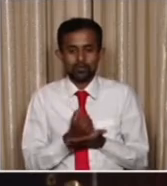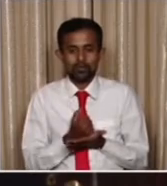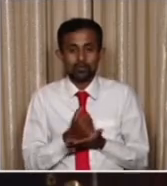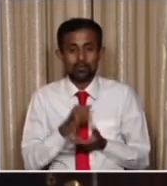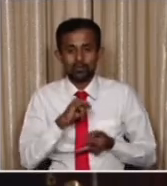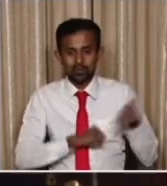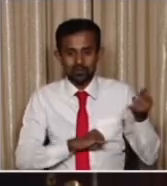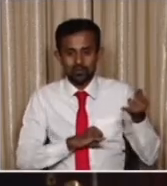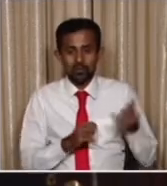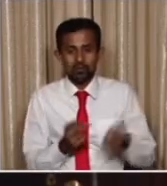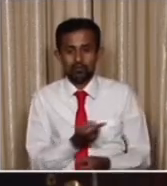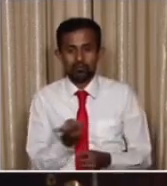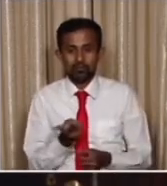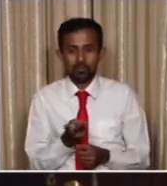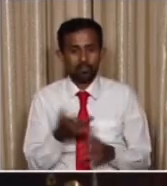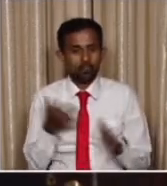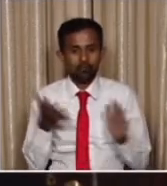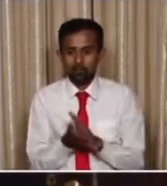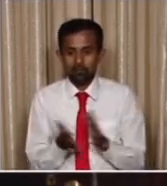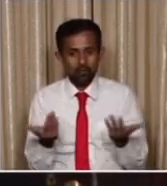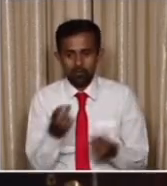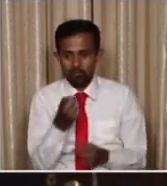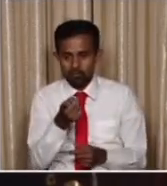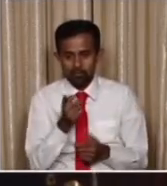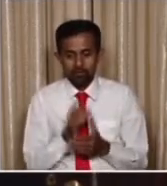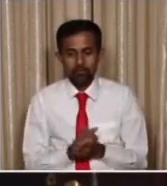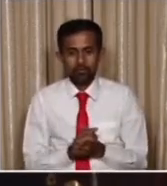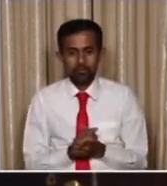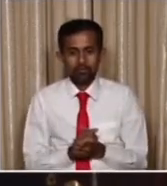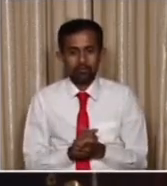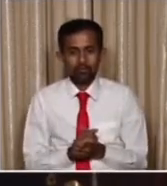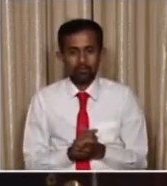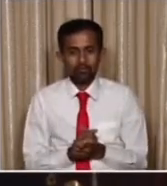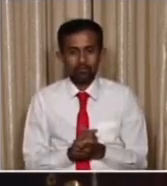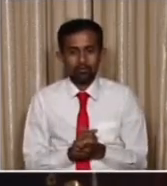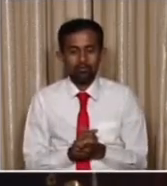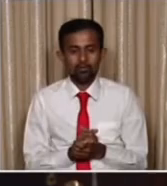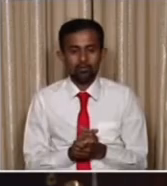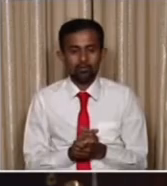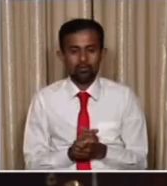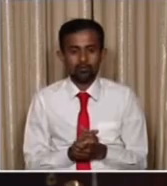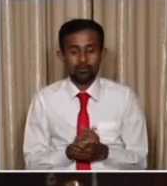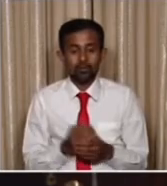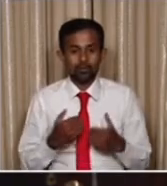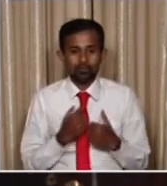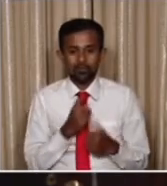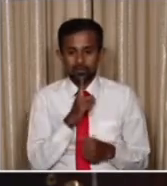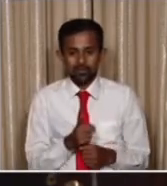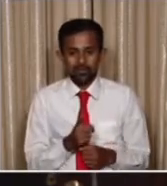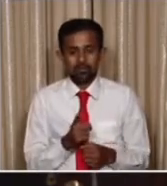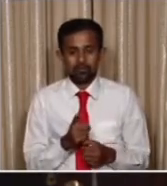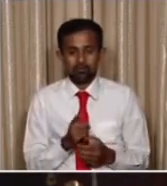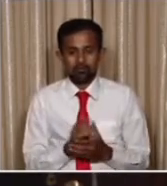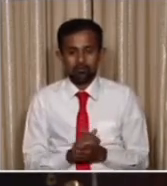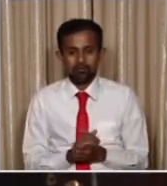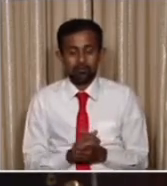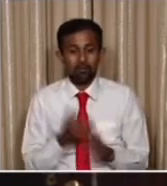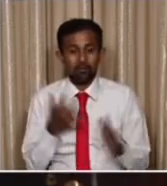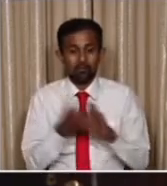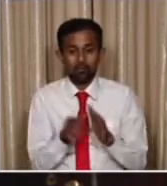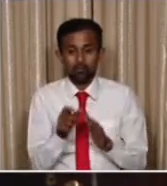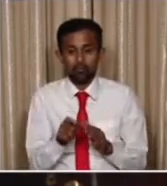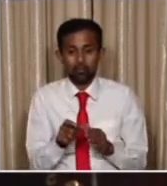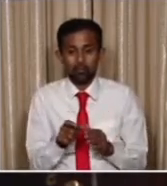ලේකමුයි මේ දැන්නම වරදක් නෙවෙයිද කරලා තියෙන්නේ. ඒ නිසාද මේ කූඩු වල ඉන්නව නම් මේ අය මම කියන්නේ මේකේ වැරදි කරුව අපි